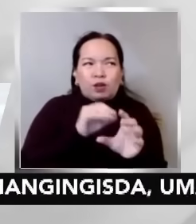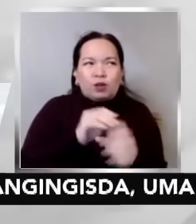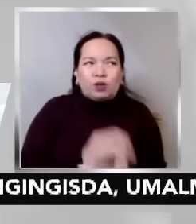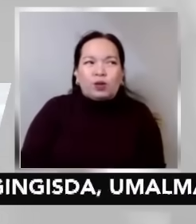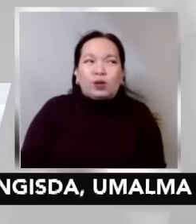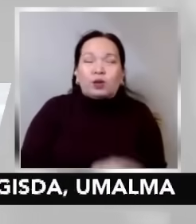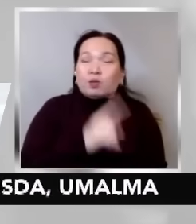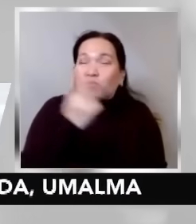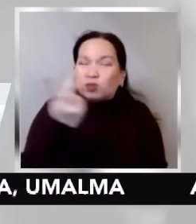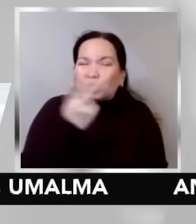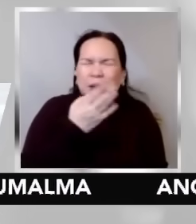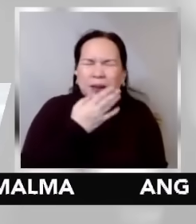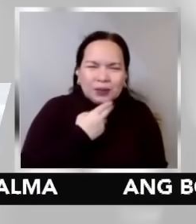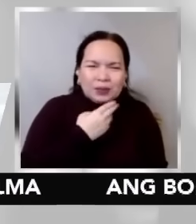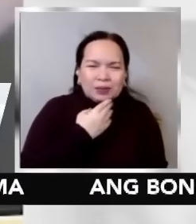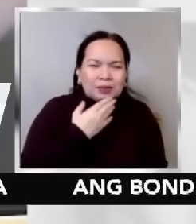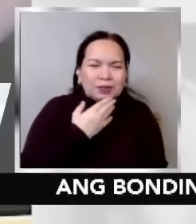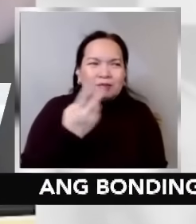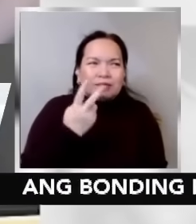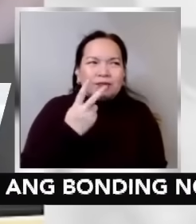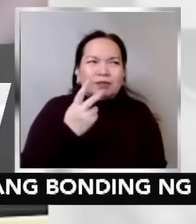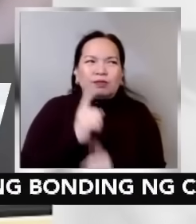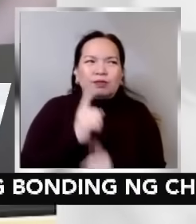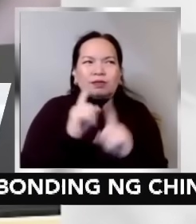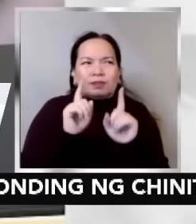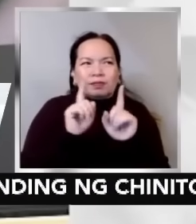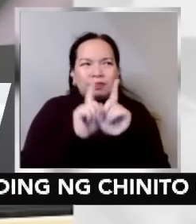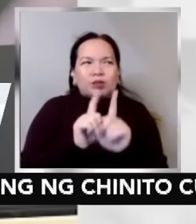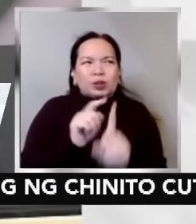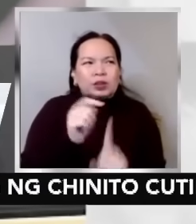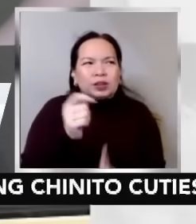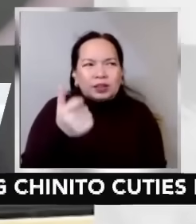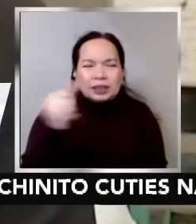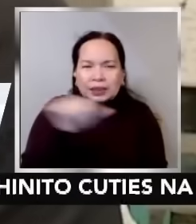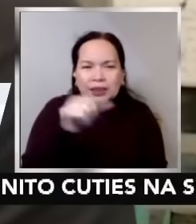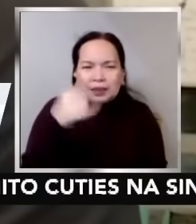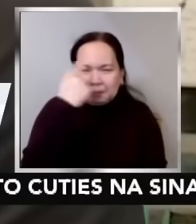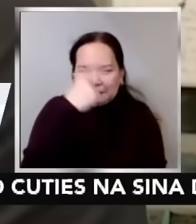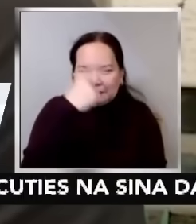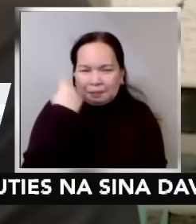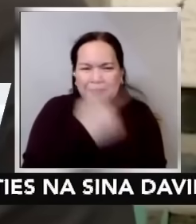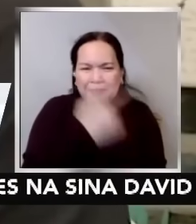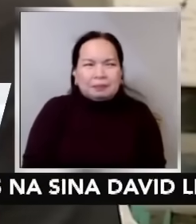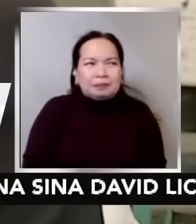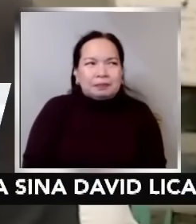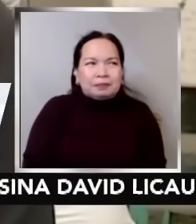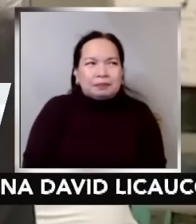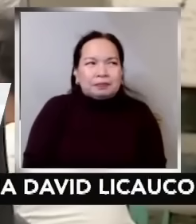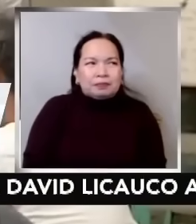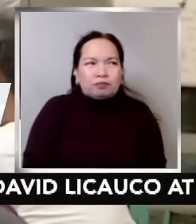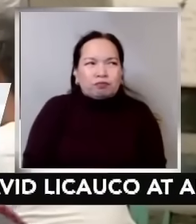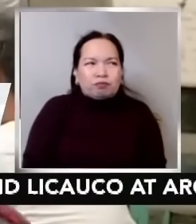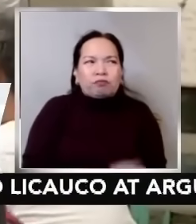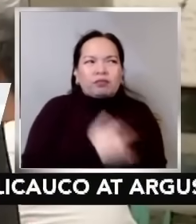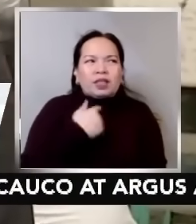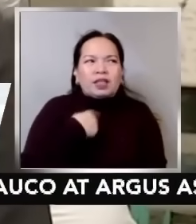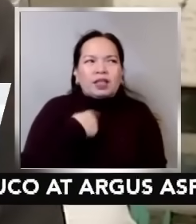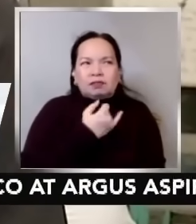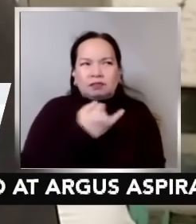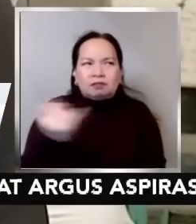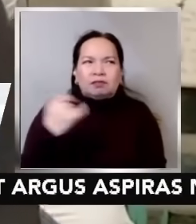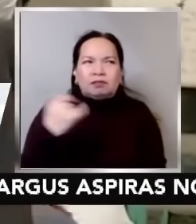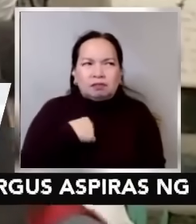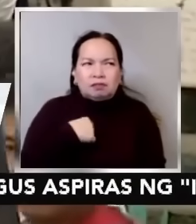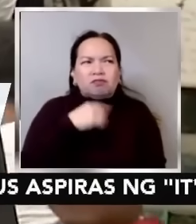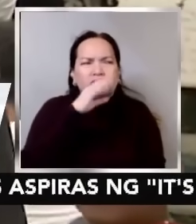dalawa na undeniable ang resemblance sa kanilang selfies together. Actually, in-invite nga ako ni Argus, sabi niya sa akin na, uy, Kuya David, punta